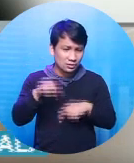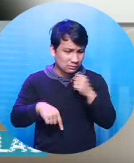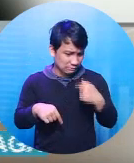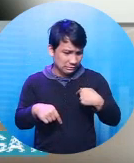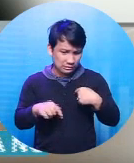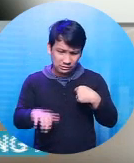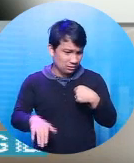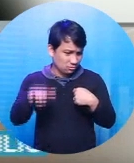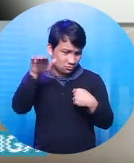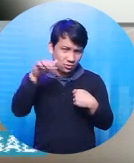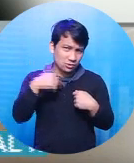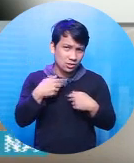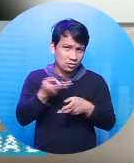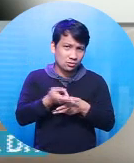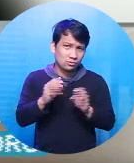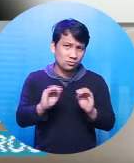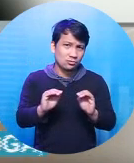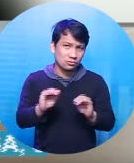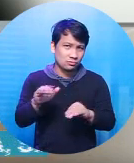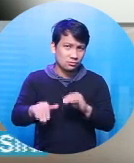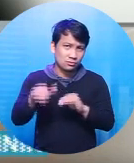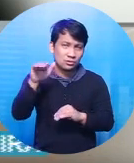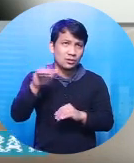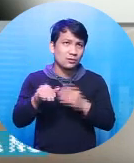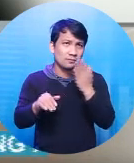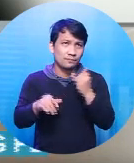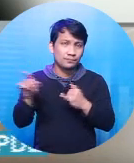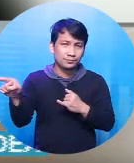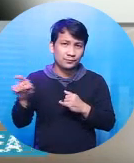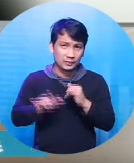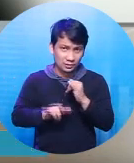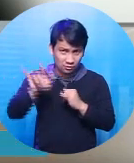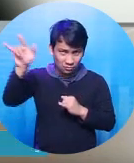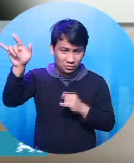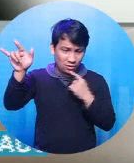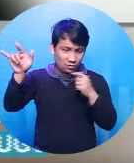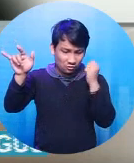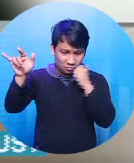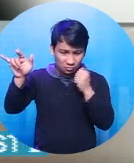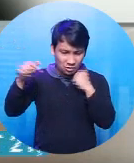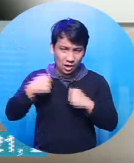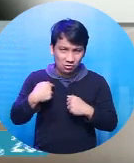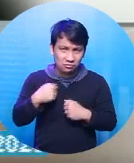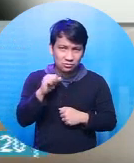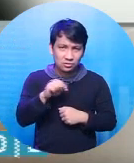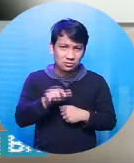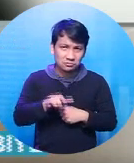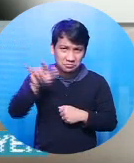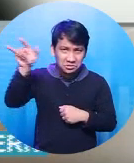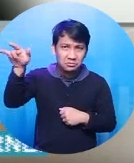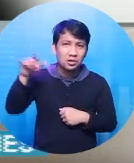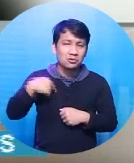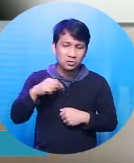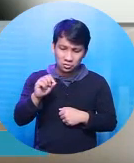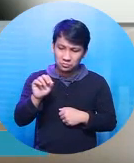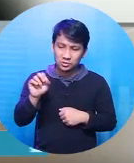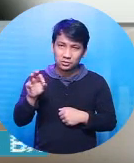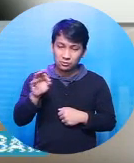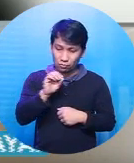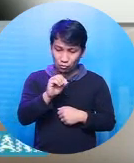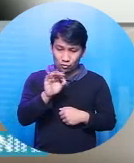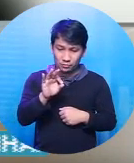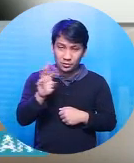Yun lang po. Ah, hindi po sila lumaki sa inyo dahil kayo po'y nasa abroad palagi? Opo. Okay, nung habang nasa abroad po